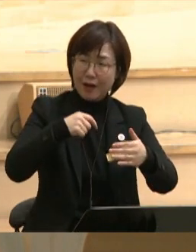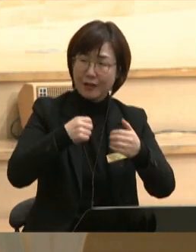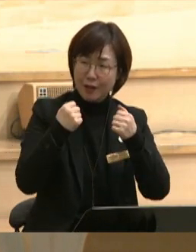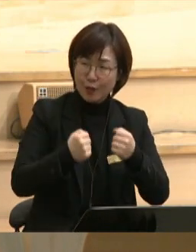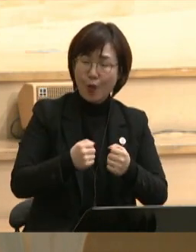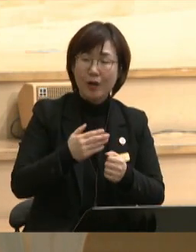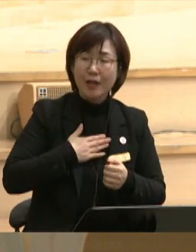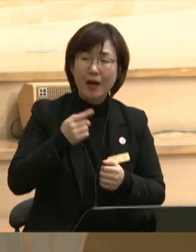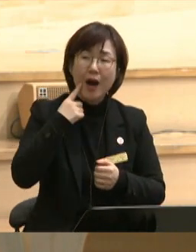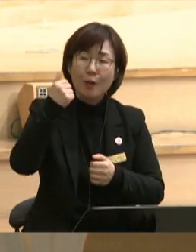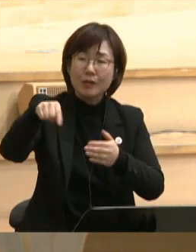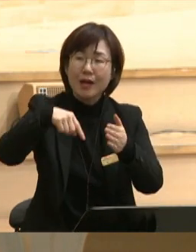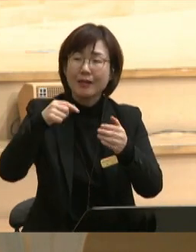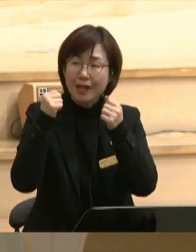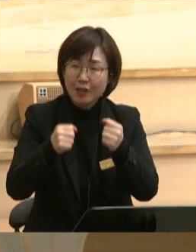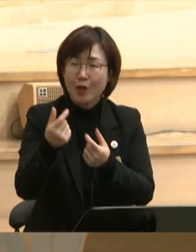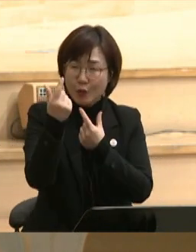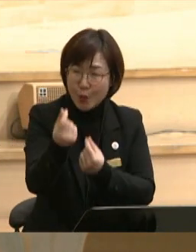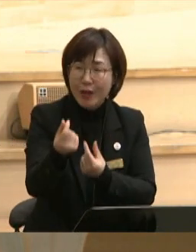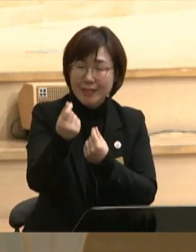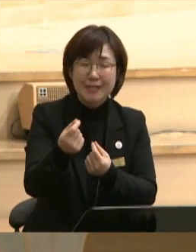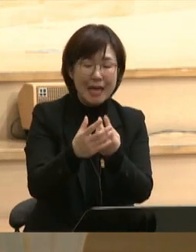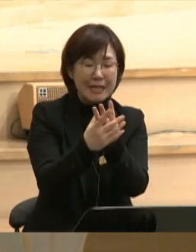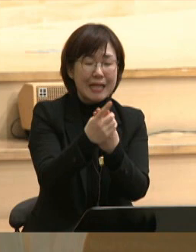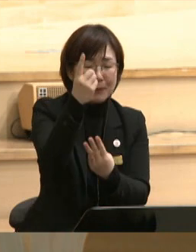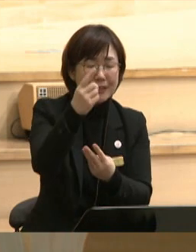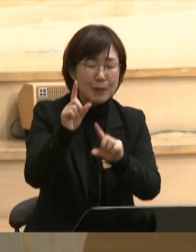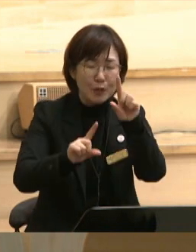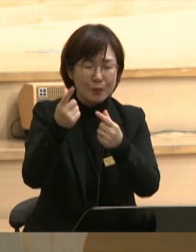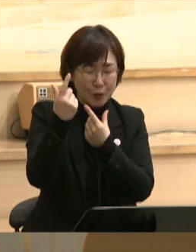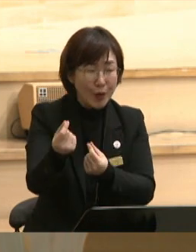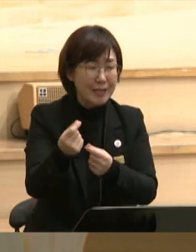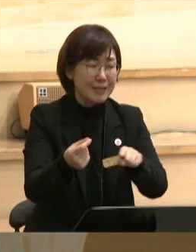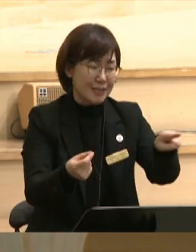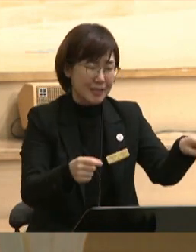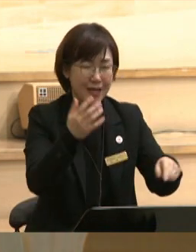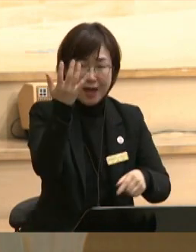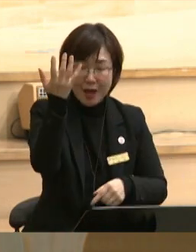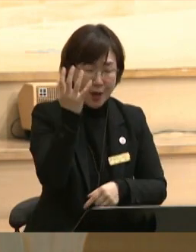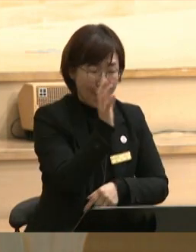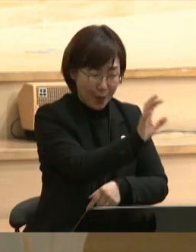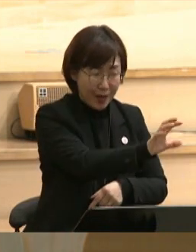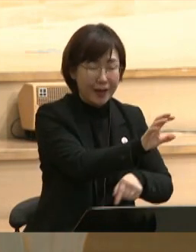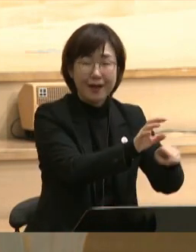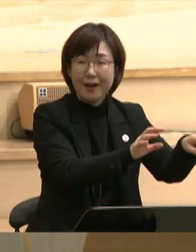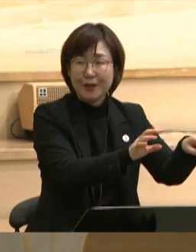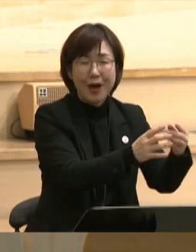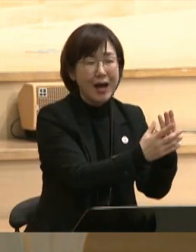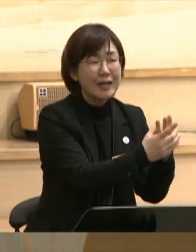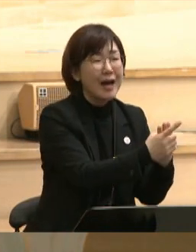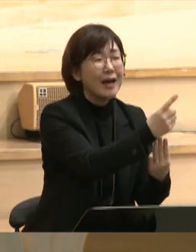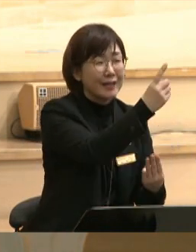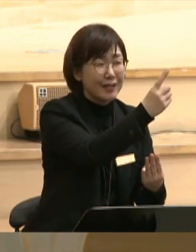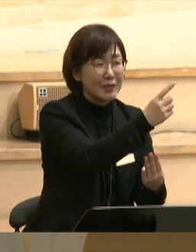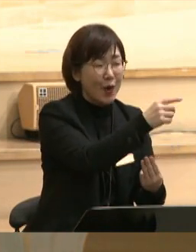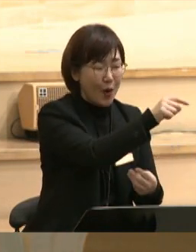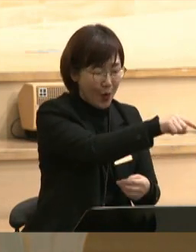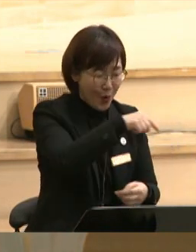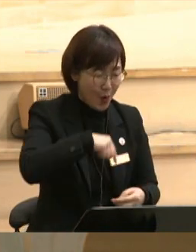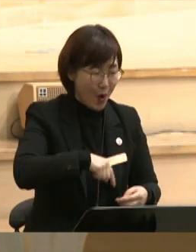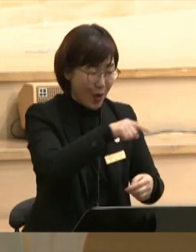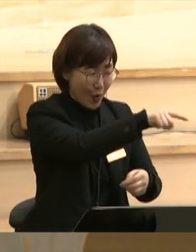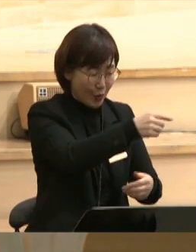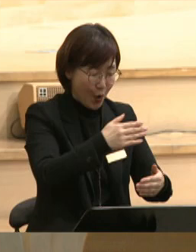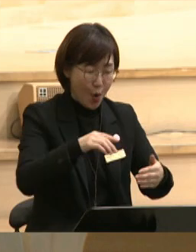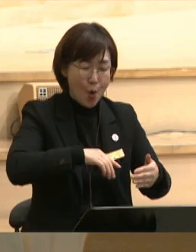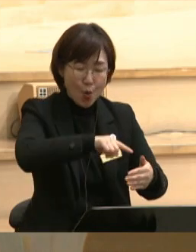같이 삼위일체의 모습 같이 그들도 다 하나가 되어 누구 안에 우리 안에 있게